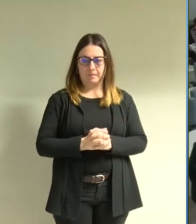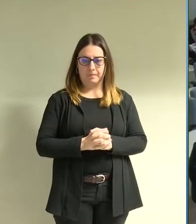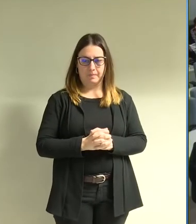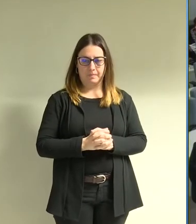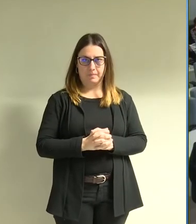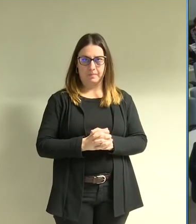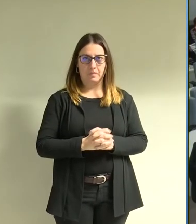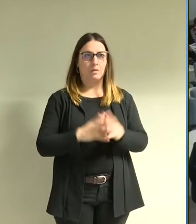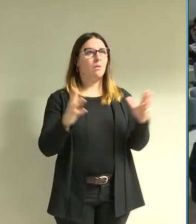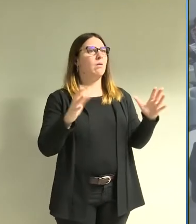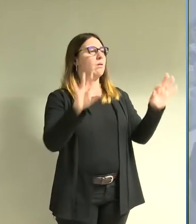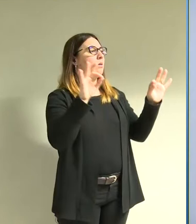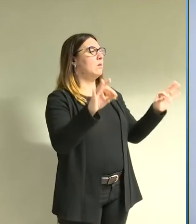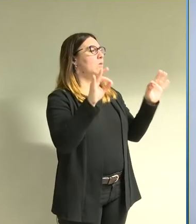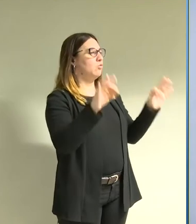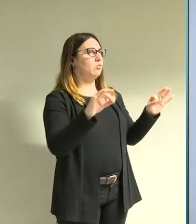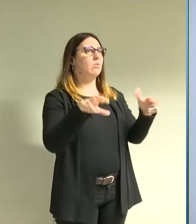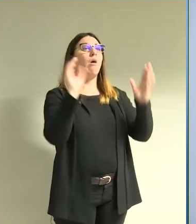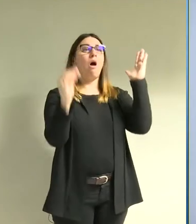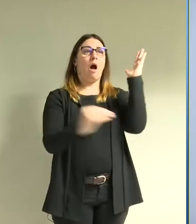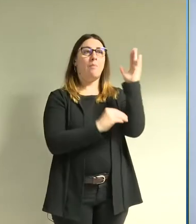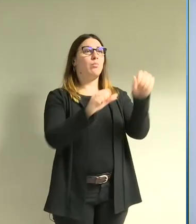envoyez effectivement le l'amendement